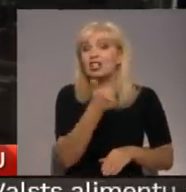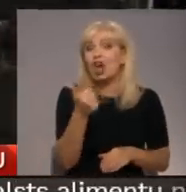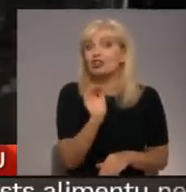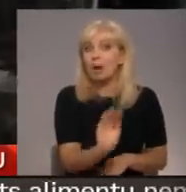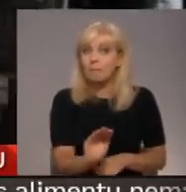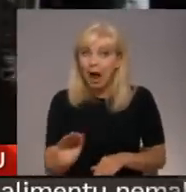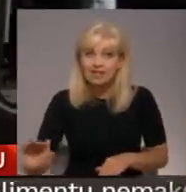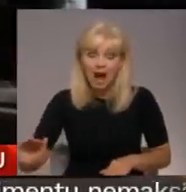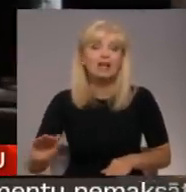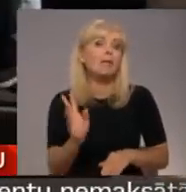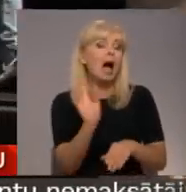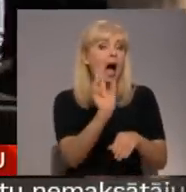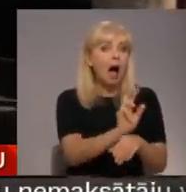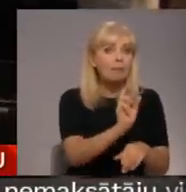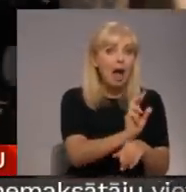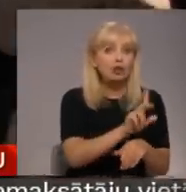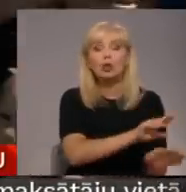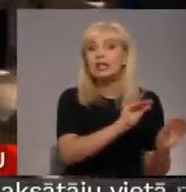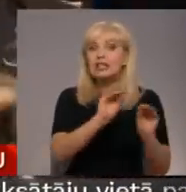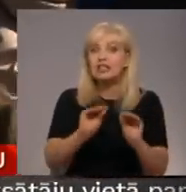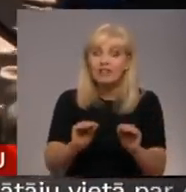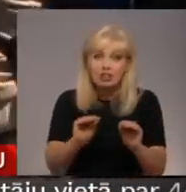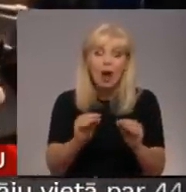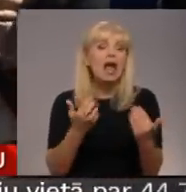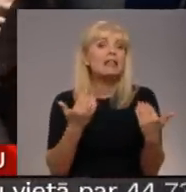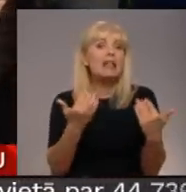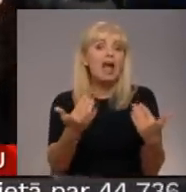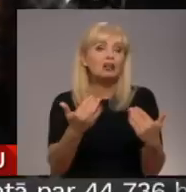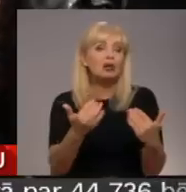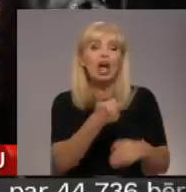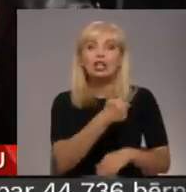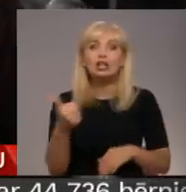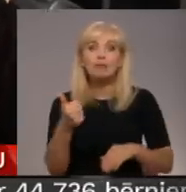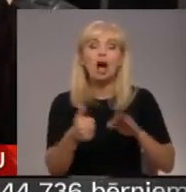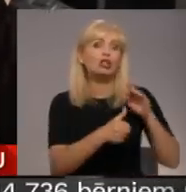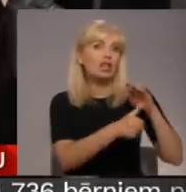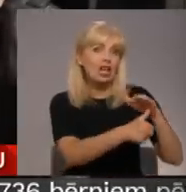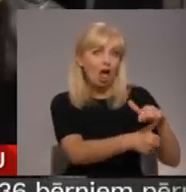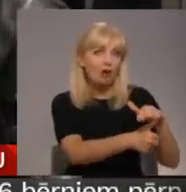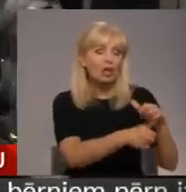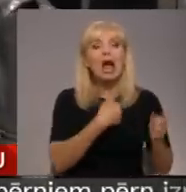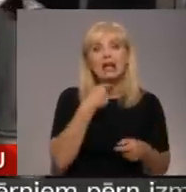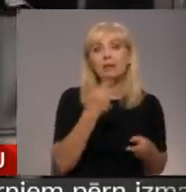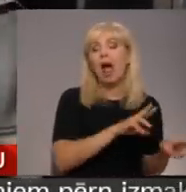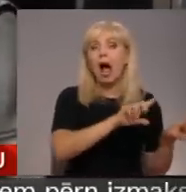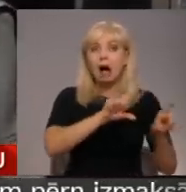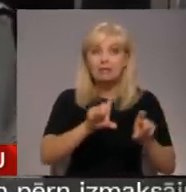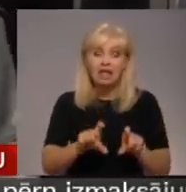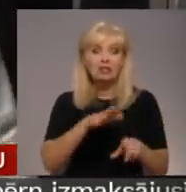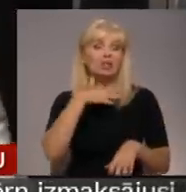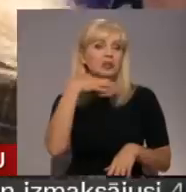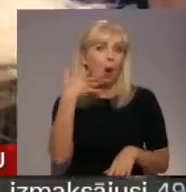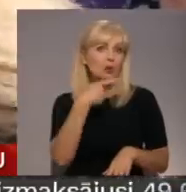svētku apmeklētājiem bija par šeit izvietoto bruņu tehniku, īpaši šo helikopteru, un pilota krēslu apsēsties gribēja ļoti